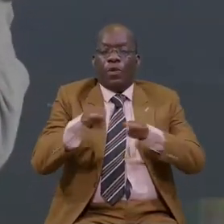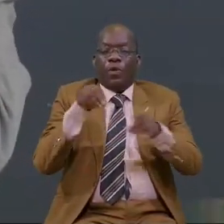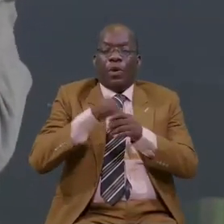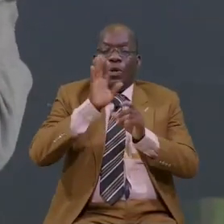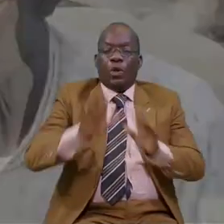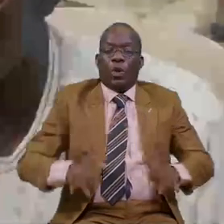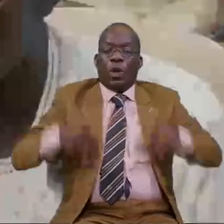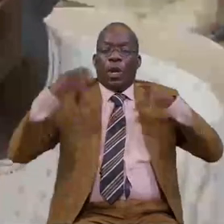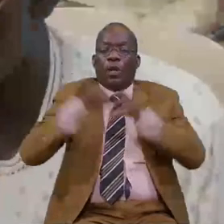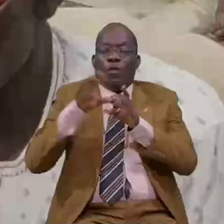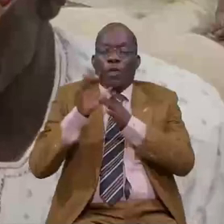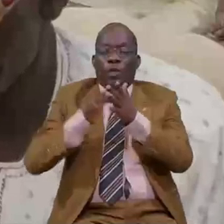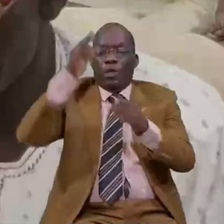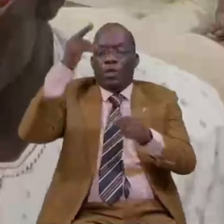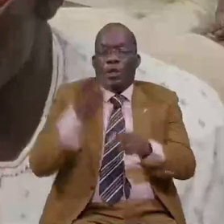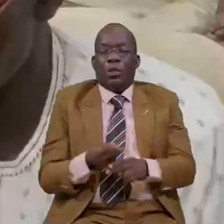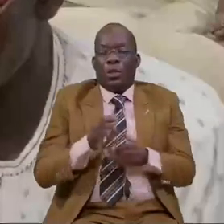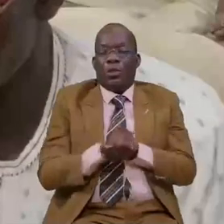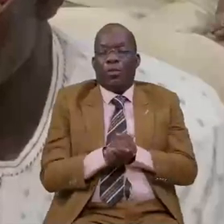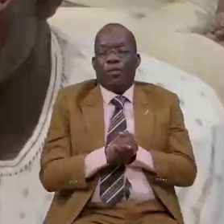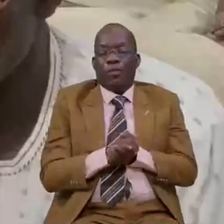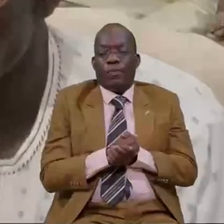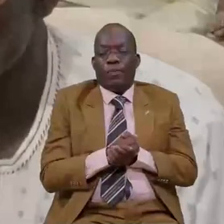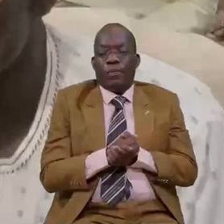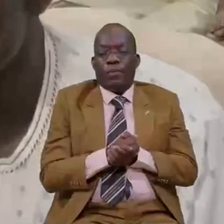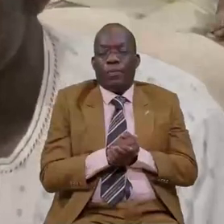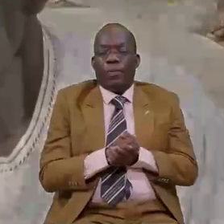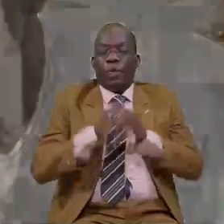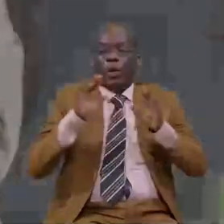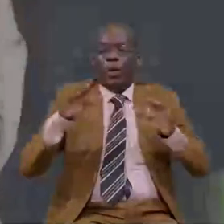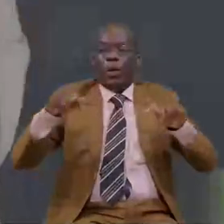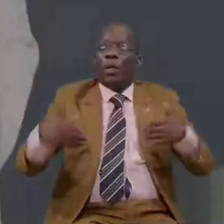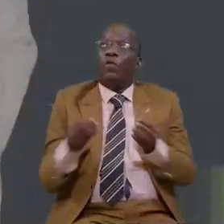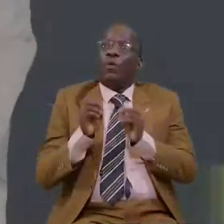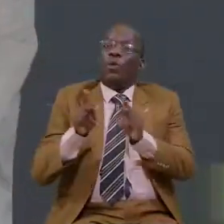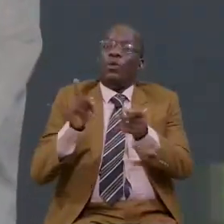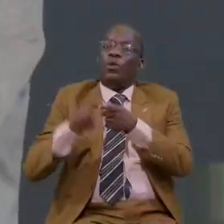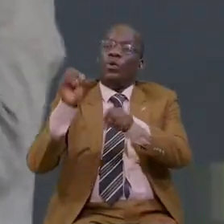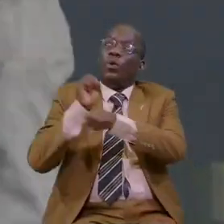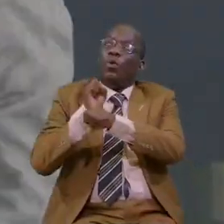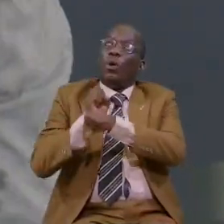Reproduise les attributs du ciel dans ta vie au nom de Jésus.